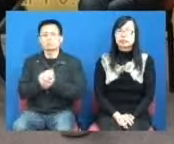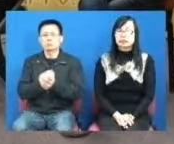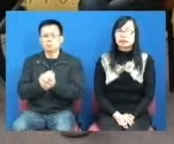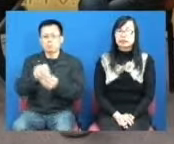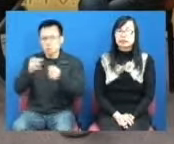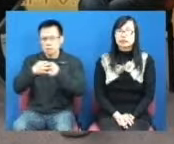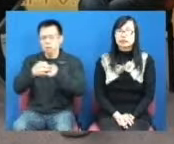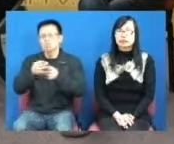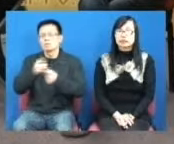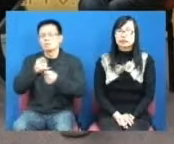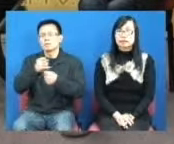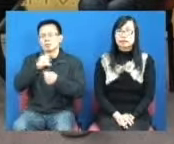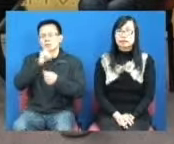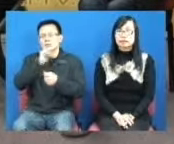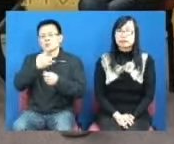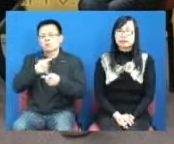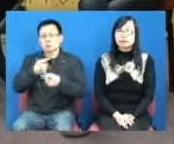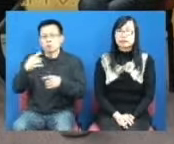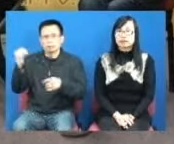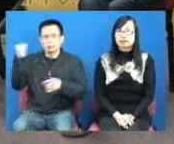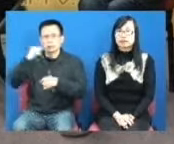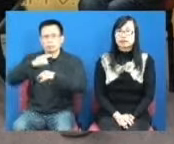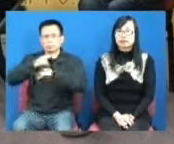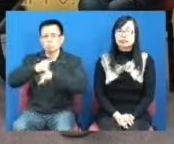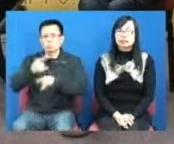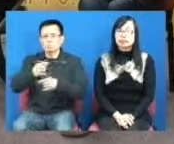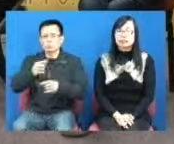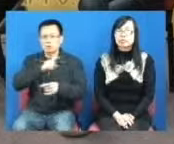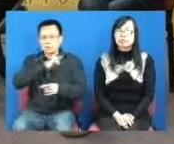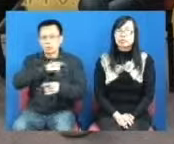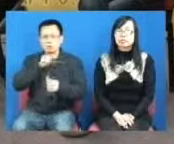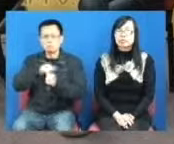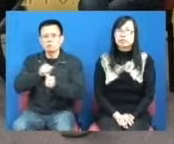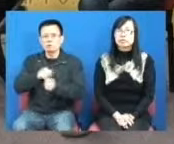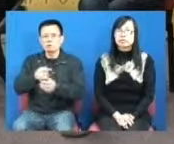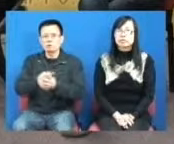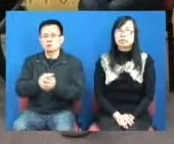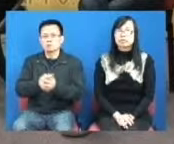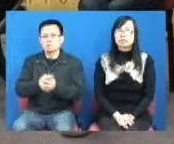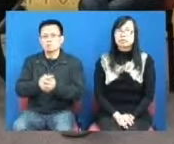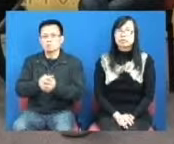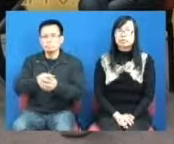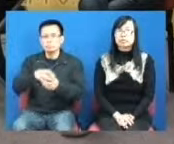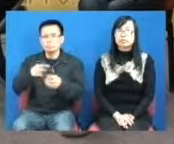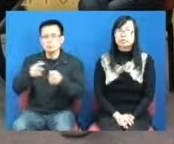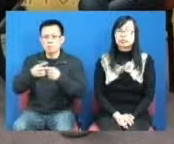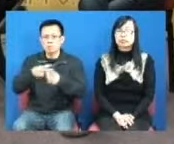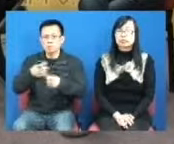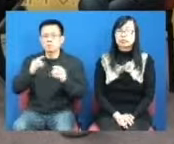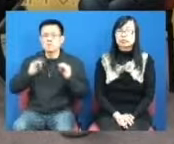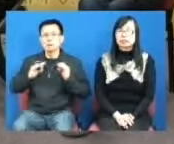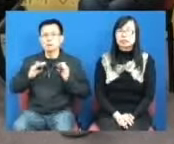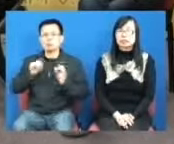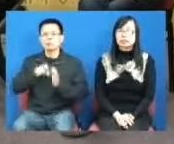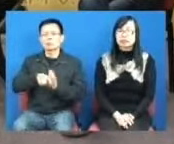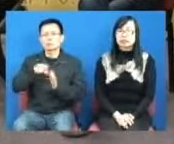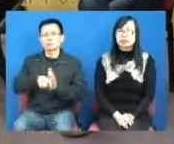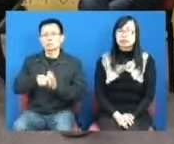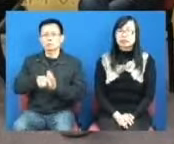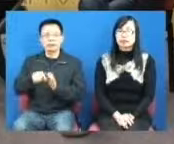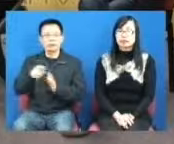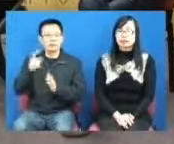都應該身受其害的強積金這個制度第三個就是鼓勵所謂私人儲蓄其實一